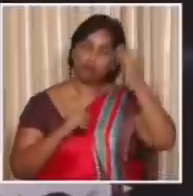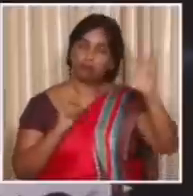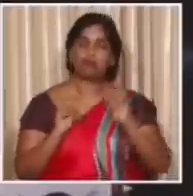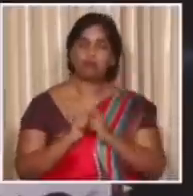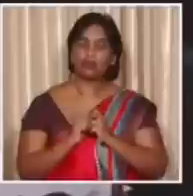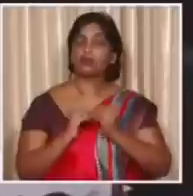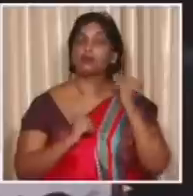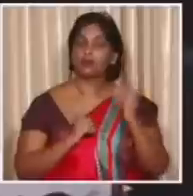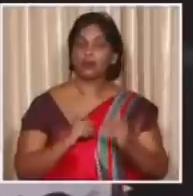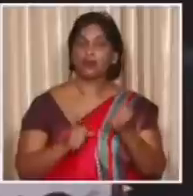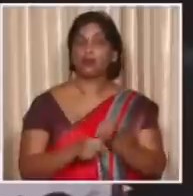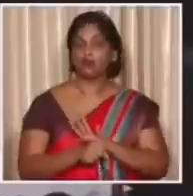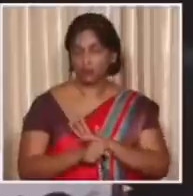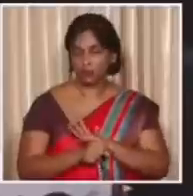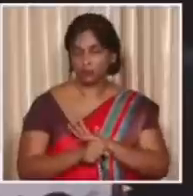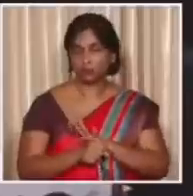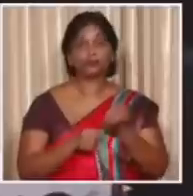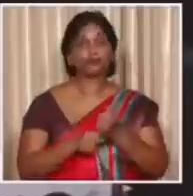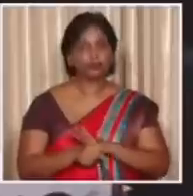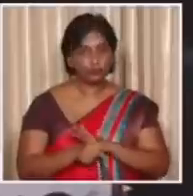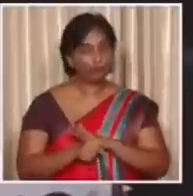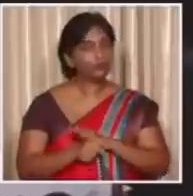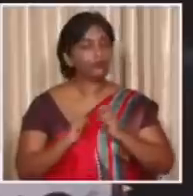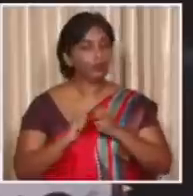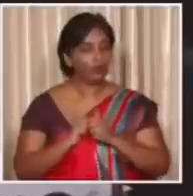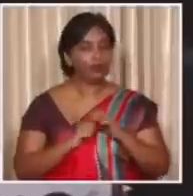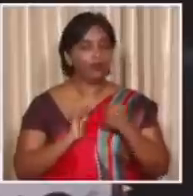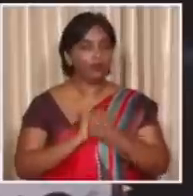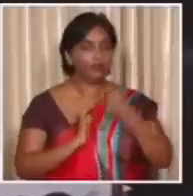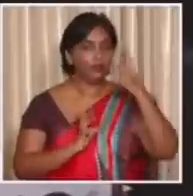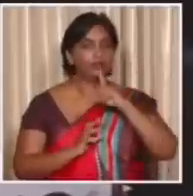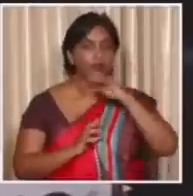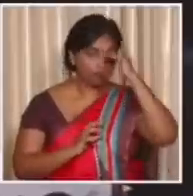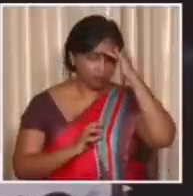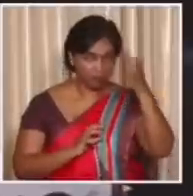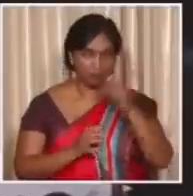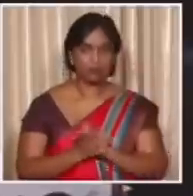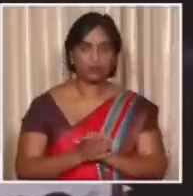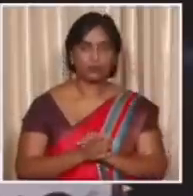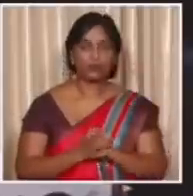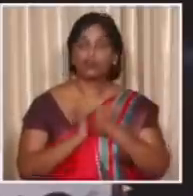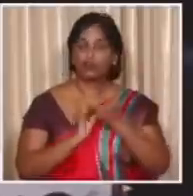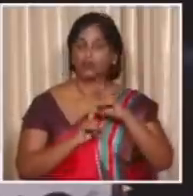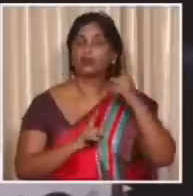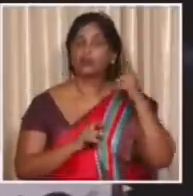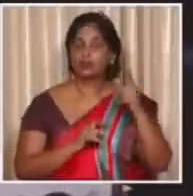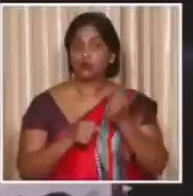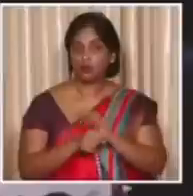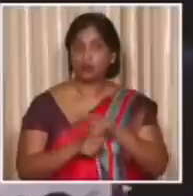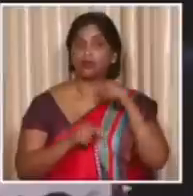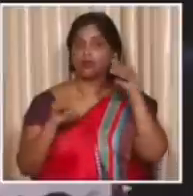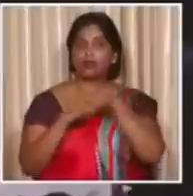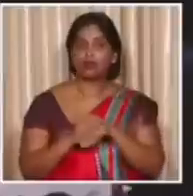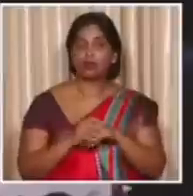ඊට පස්සේ කොවිඩ් වසංගතය ආවා. කොවිඩ් වසංගතය ආවට පස්සේ ගරු නියෝජක කතානායකතුමනි, ගරු සභාපතිතුමනි, කොවිඩ් වසංගතය ආවා. ඒකටල